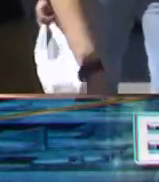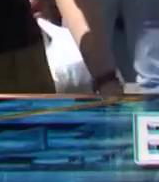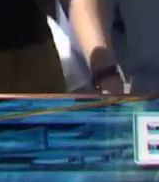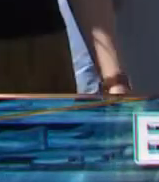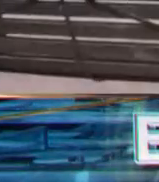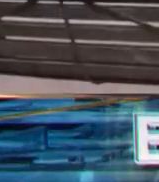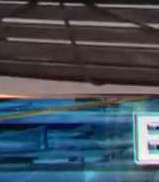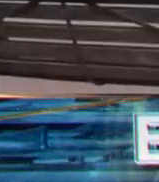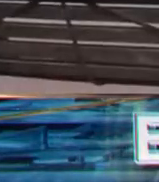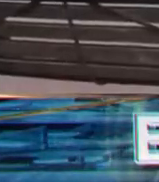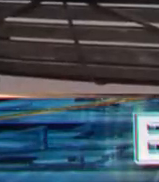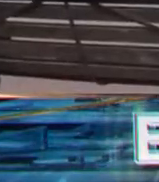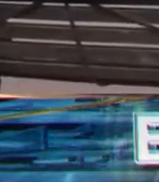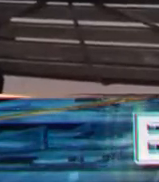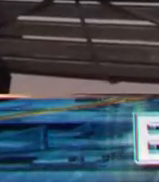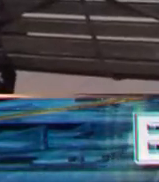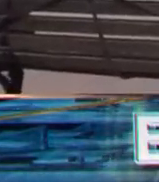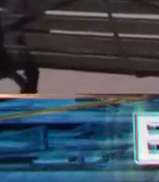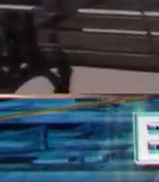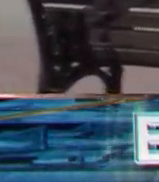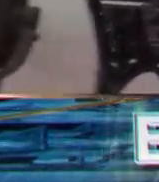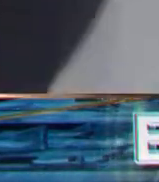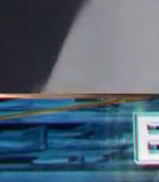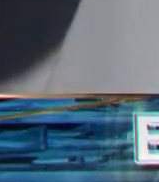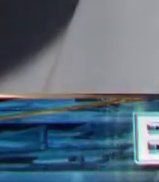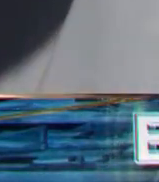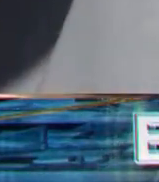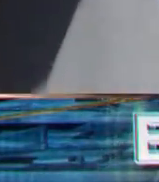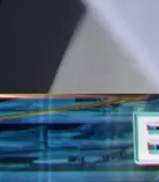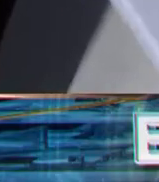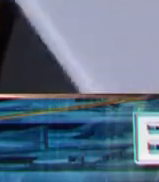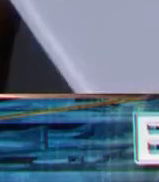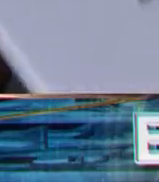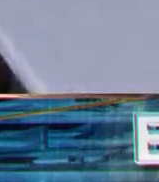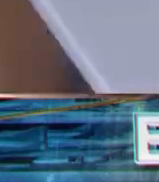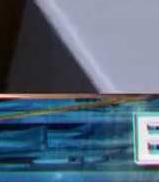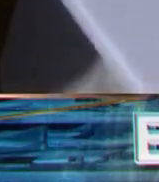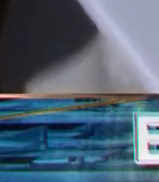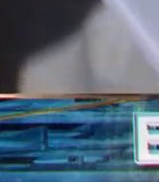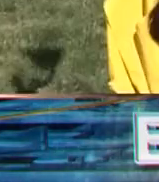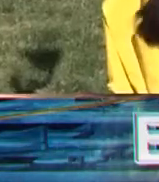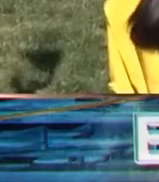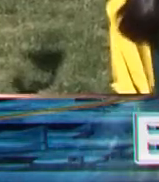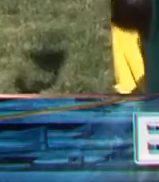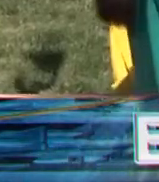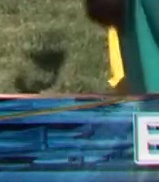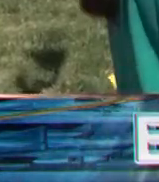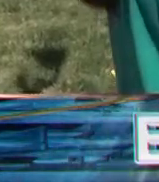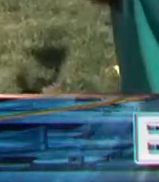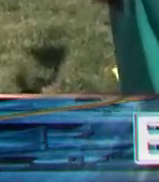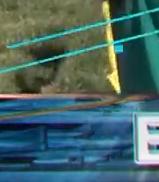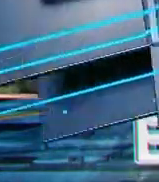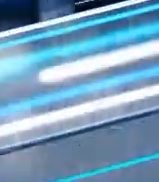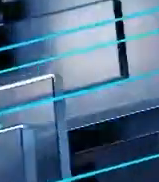Өңірде жыл басынан бері 368 есірткі қылмыс тіркелген. Зиянды әдеттің алдын алу мақсатында Талдықорғанда акция ұйымдастырылды.